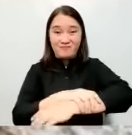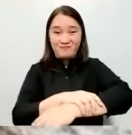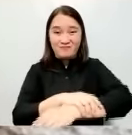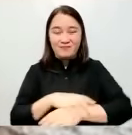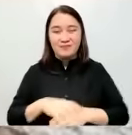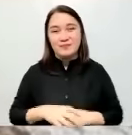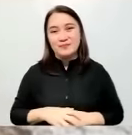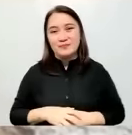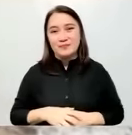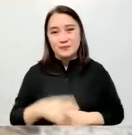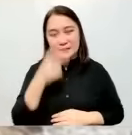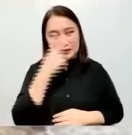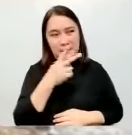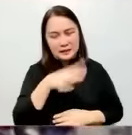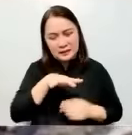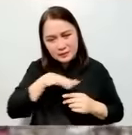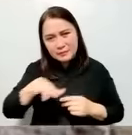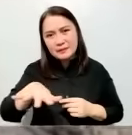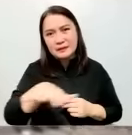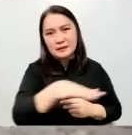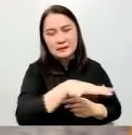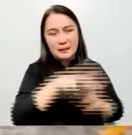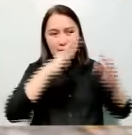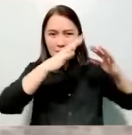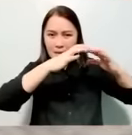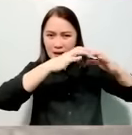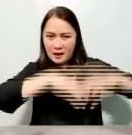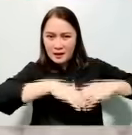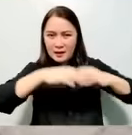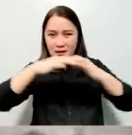Makikita rin sa paligid ang mga sirang bahay,